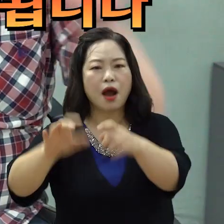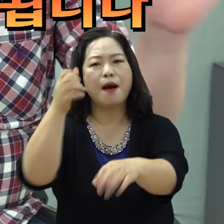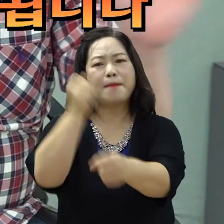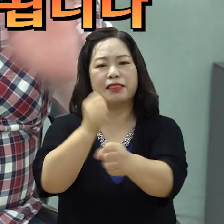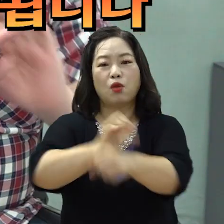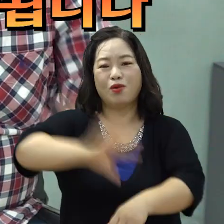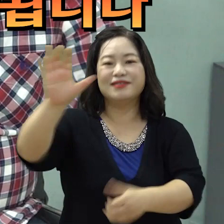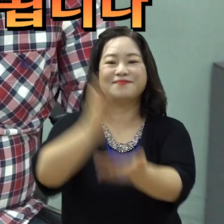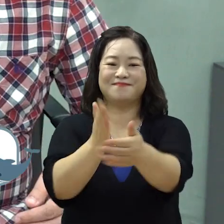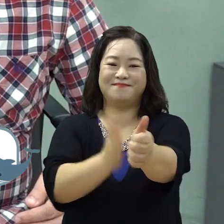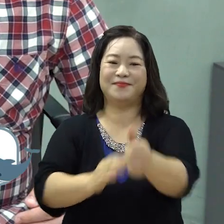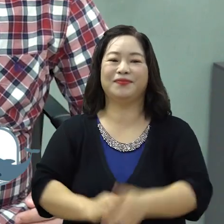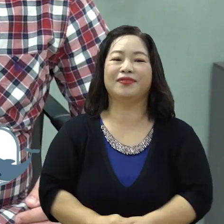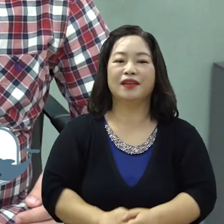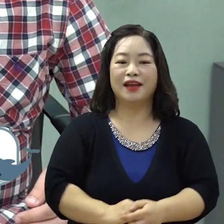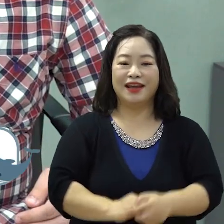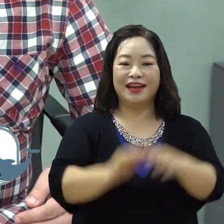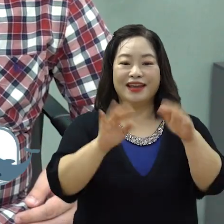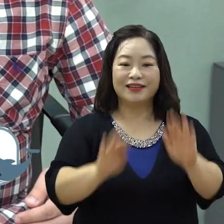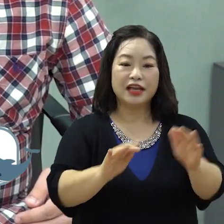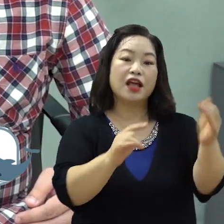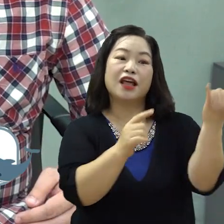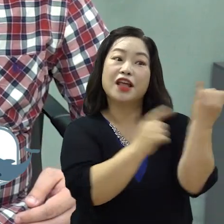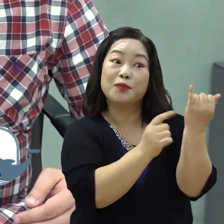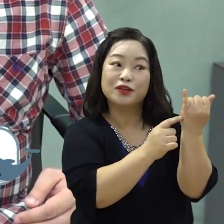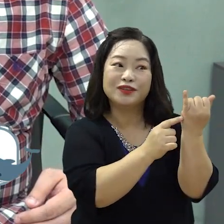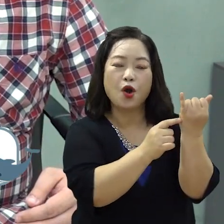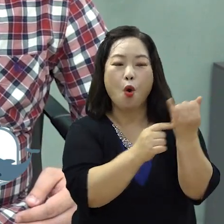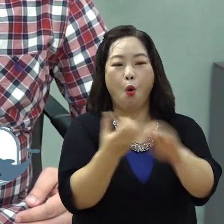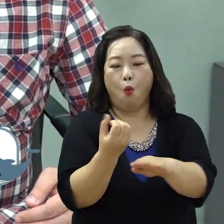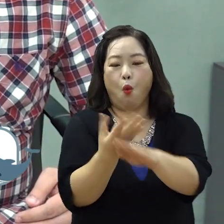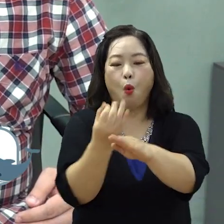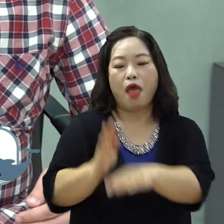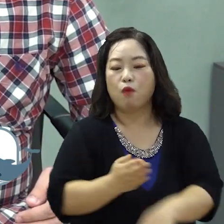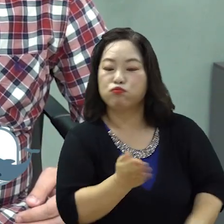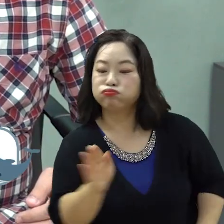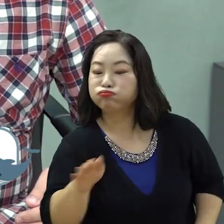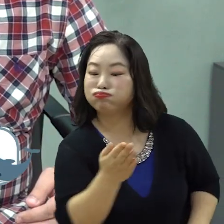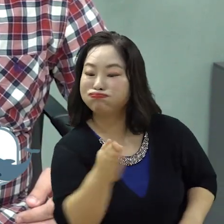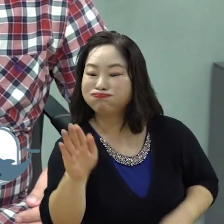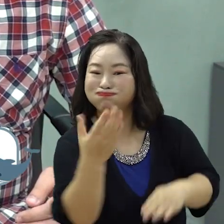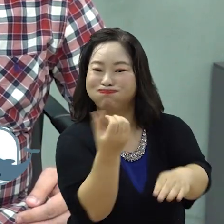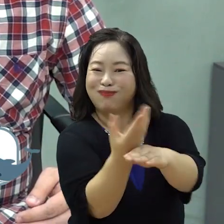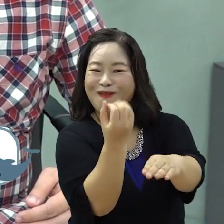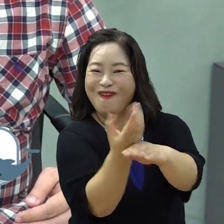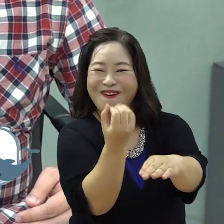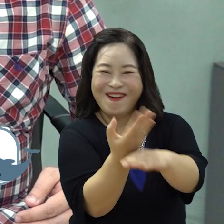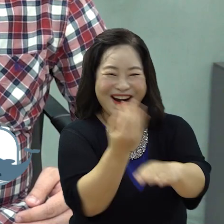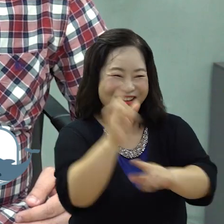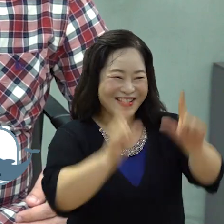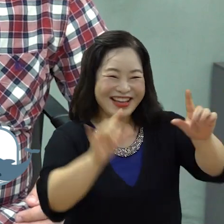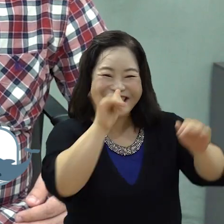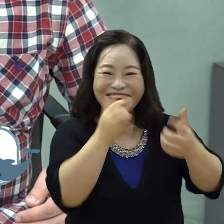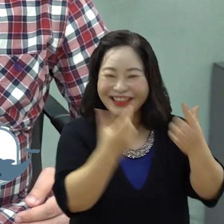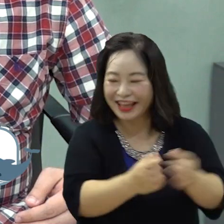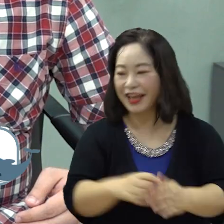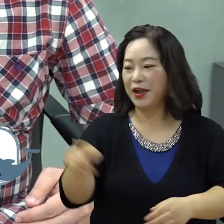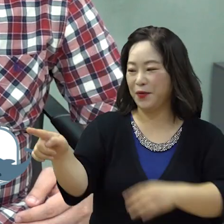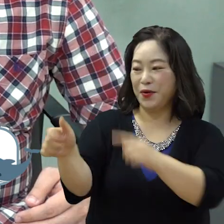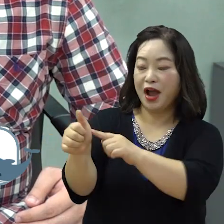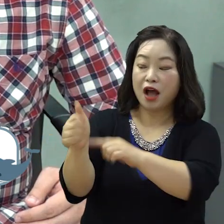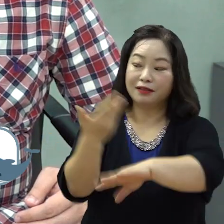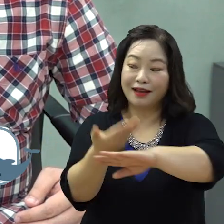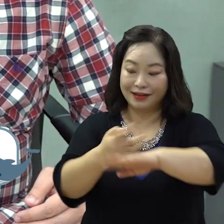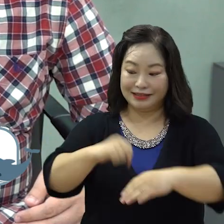마시면 안 됩니다. 우영우 변호사는 고래를 정말 좋아하죠. 막 어느 곳에 가든 늘 고래와 함께하고 있는데 우리 지용 씨나